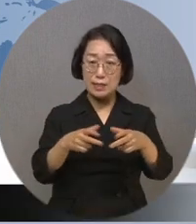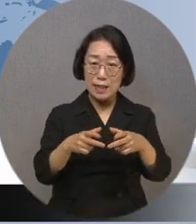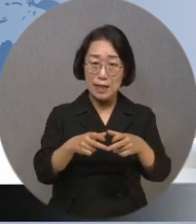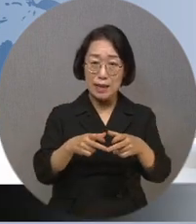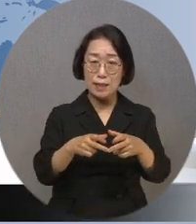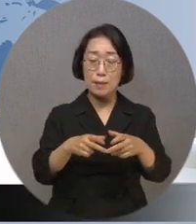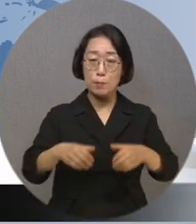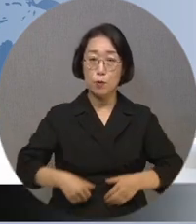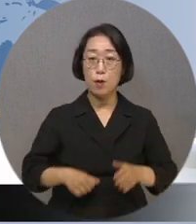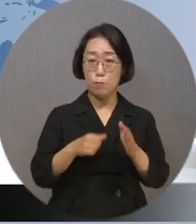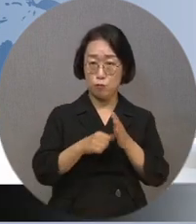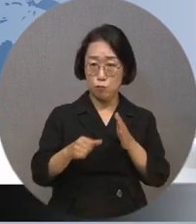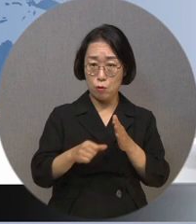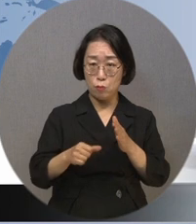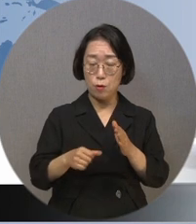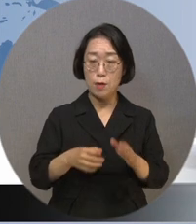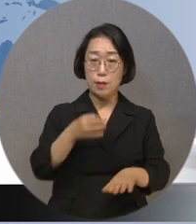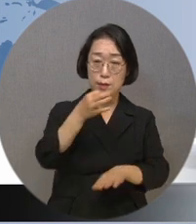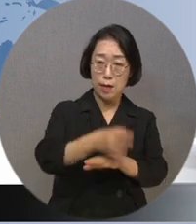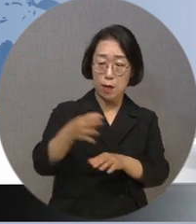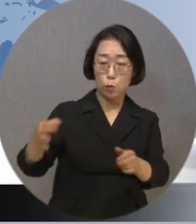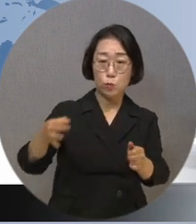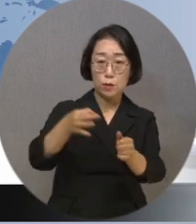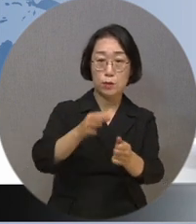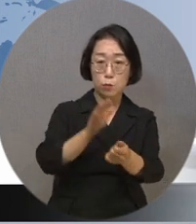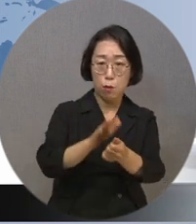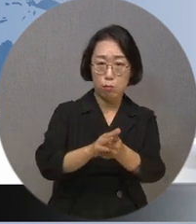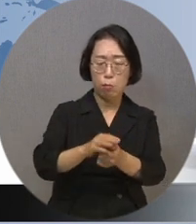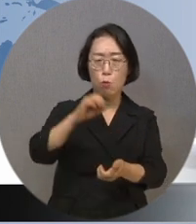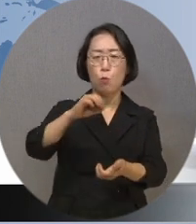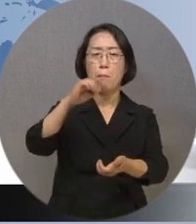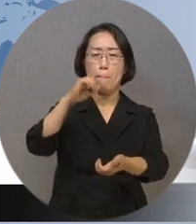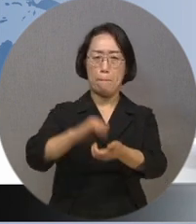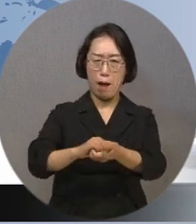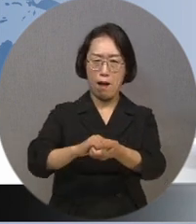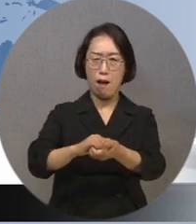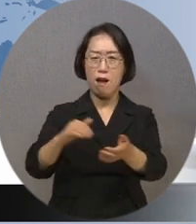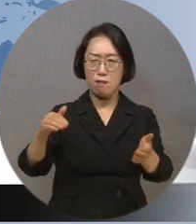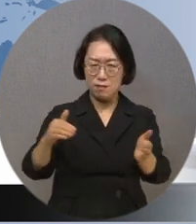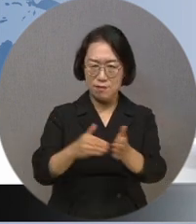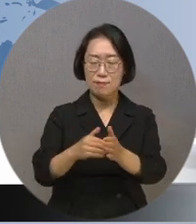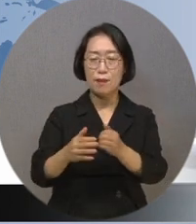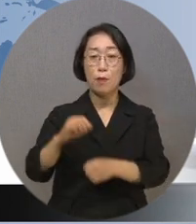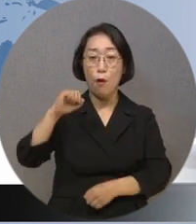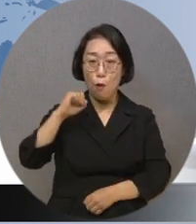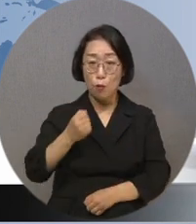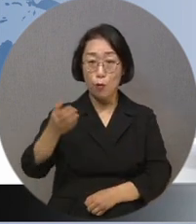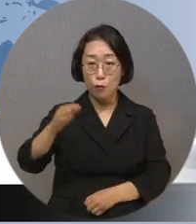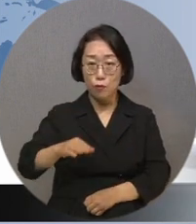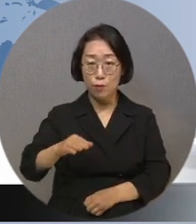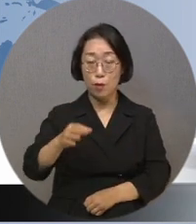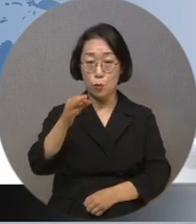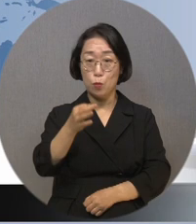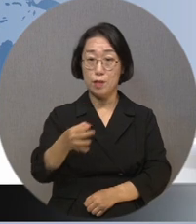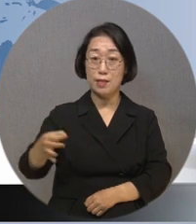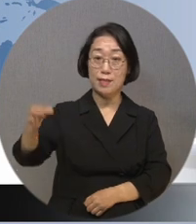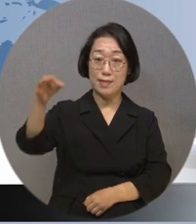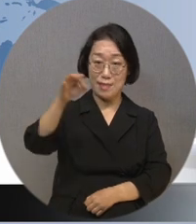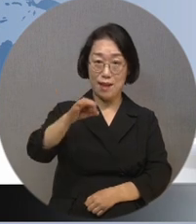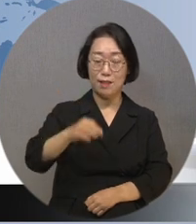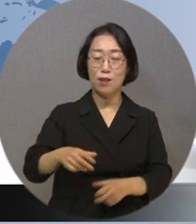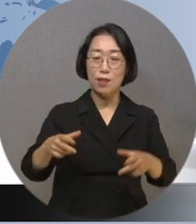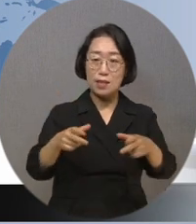보험급여 기준액이 동결되면서 당사자들의 어려움이 많았는데요. 앞으로 급여 기준액이 인상되면서